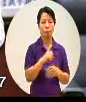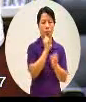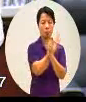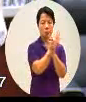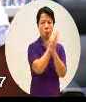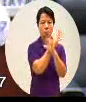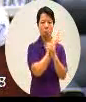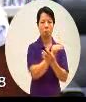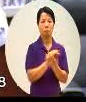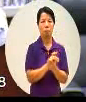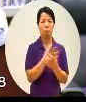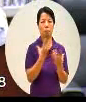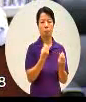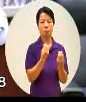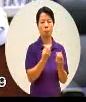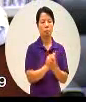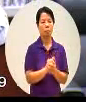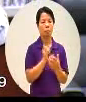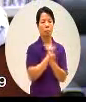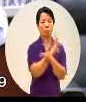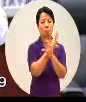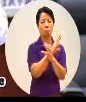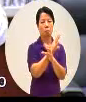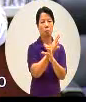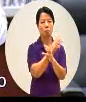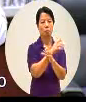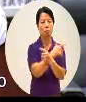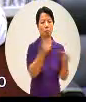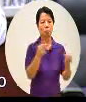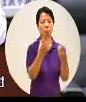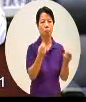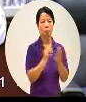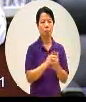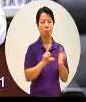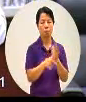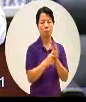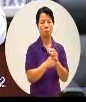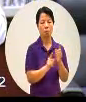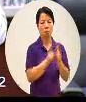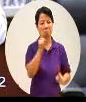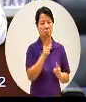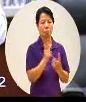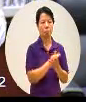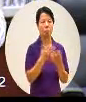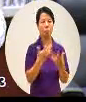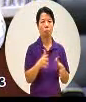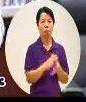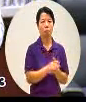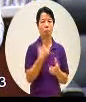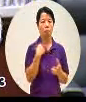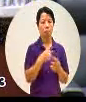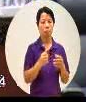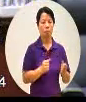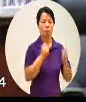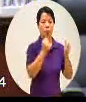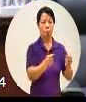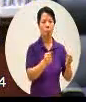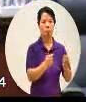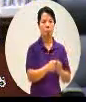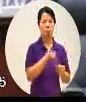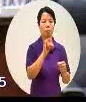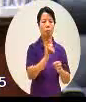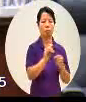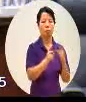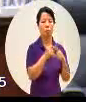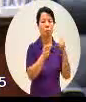灯拢无同步。啊，而且那时间差抓得很差， 你叫人塞车的人一百公